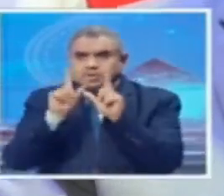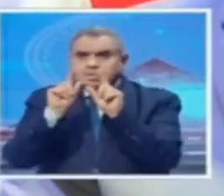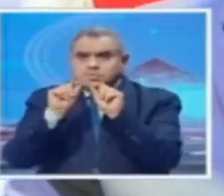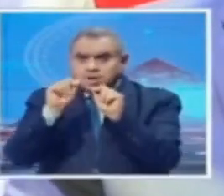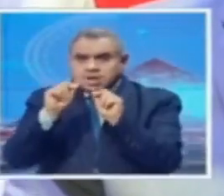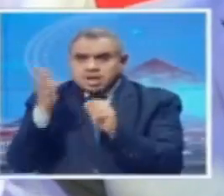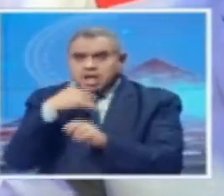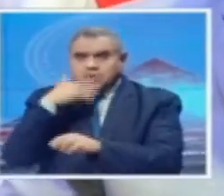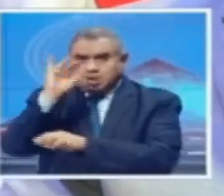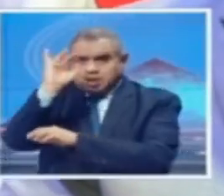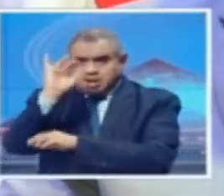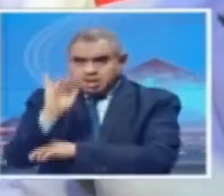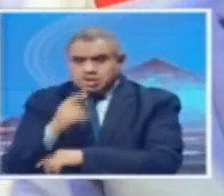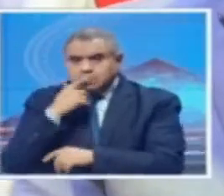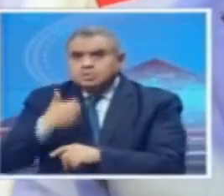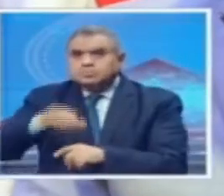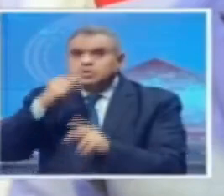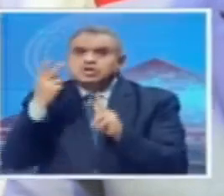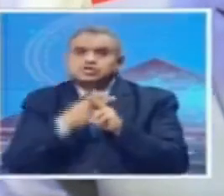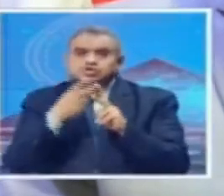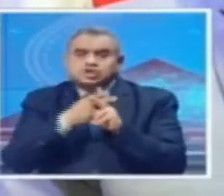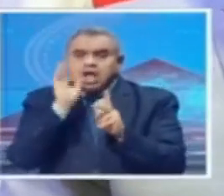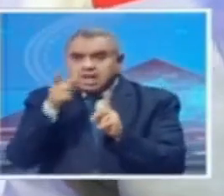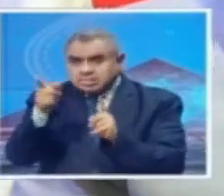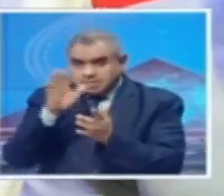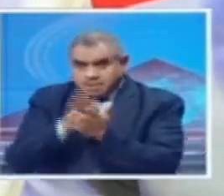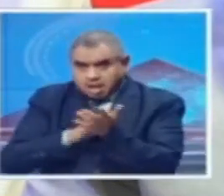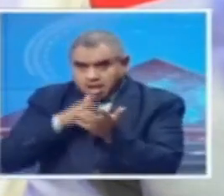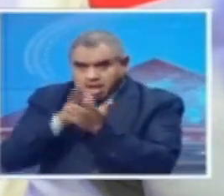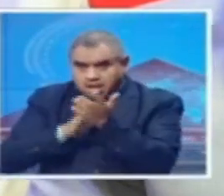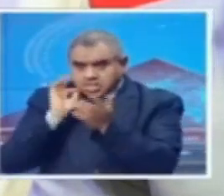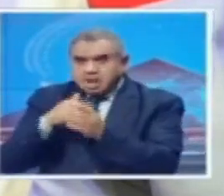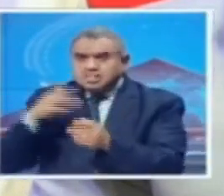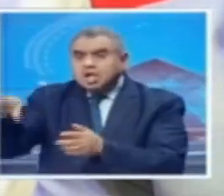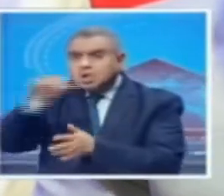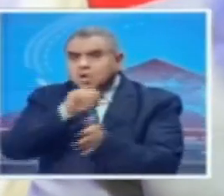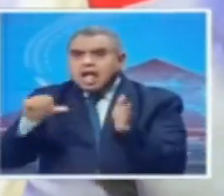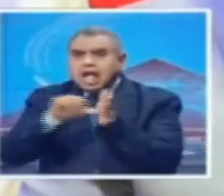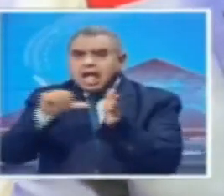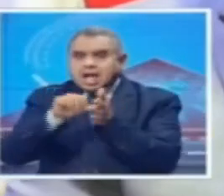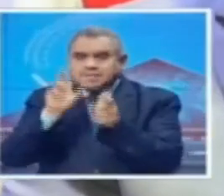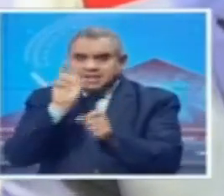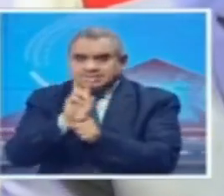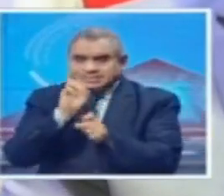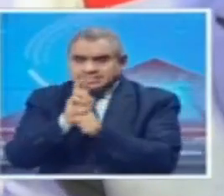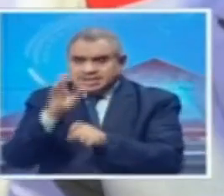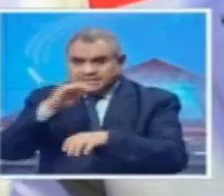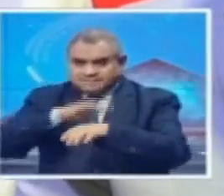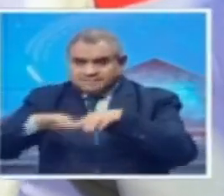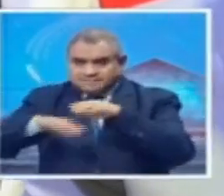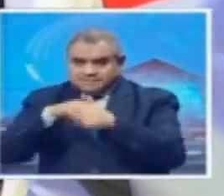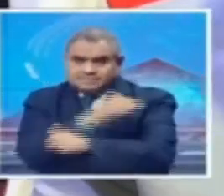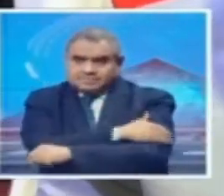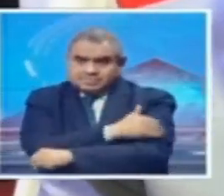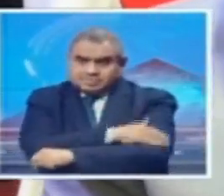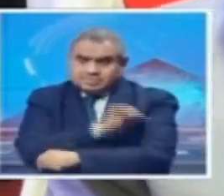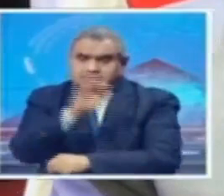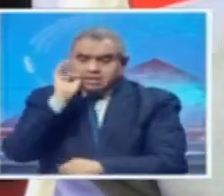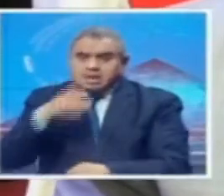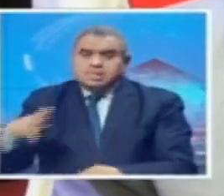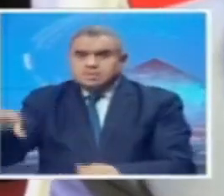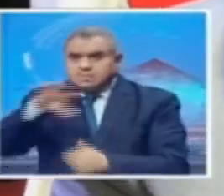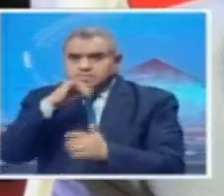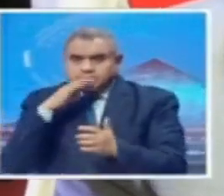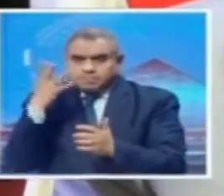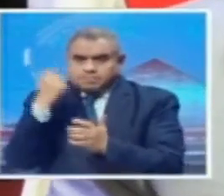أو الرعاية تكون رايحة لأهلها، فالعمالة غير المنتظمة احنا قررنا مع كل المديريات ان يبقى